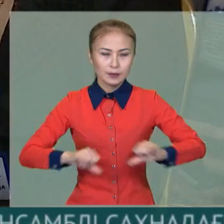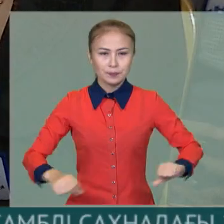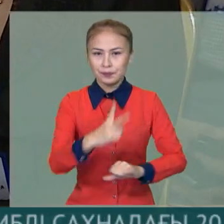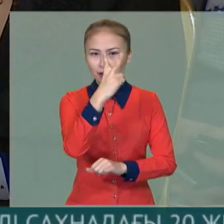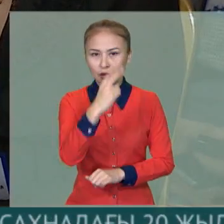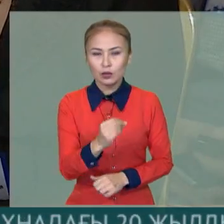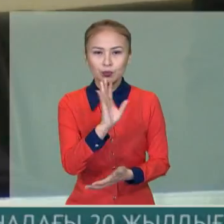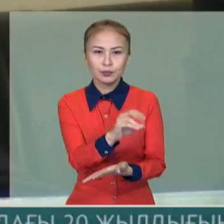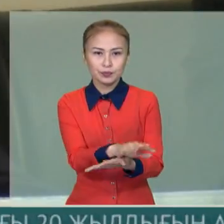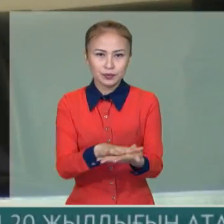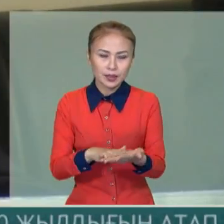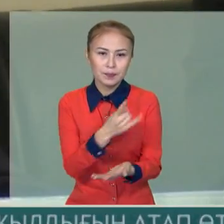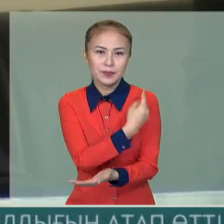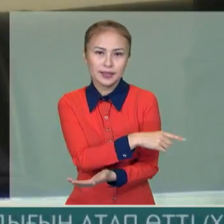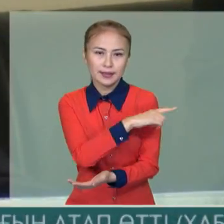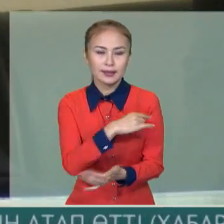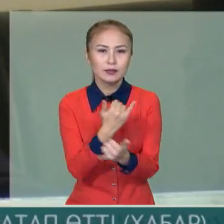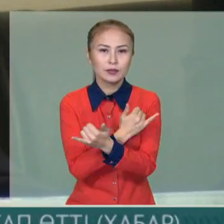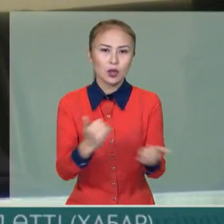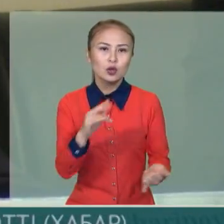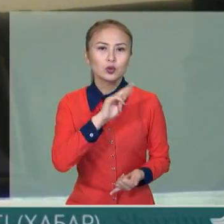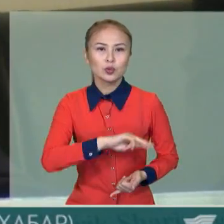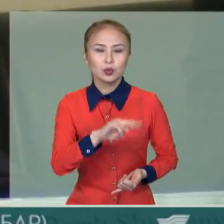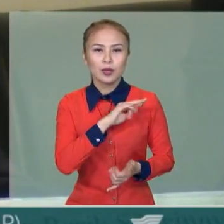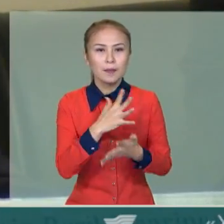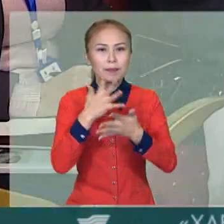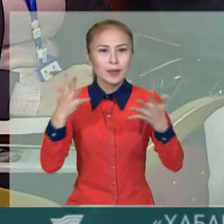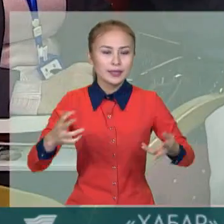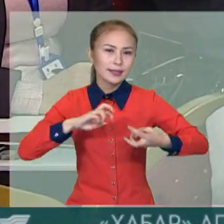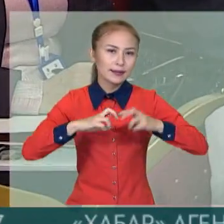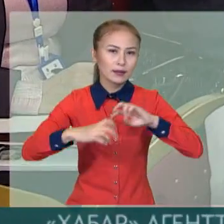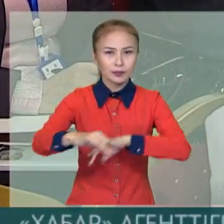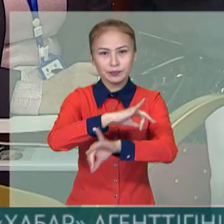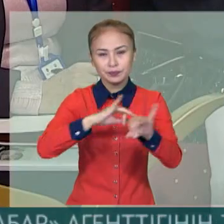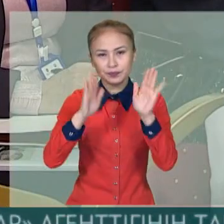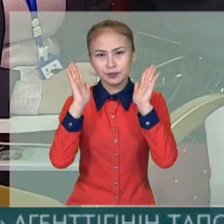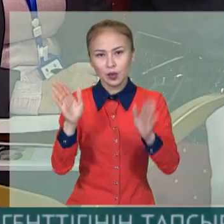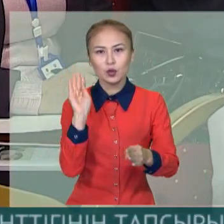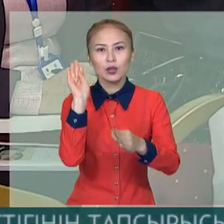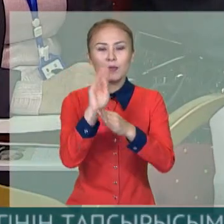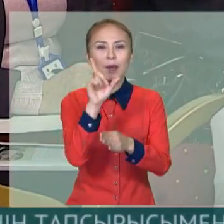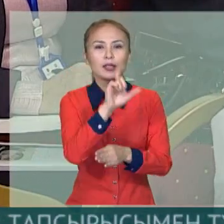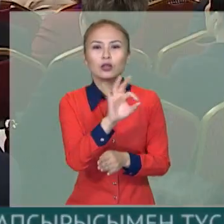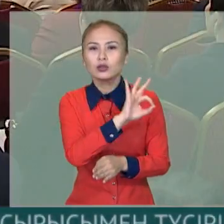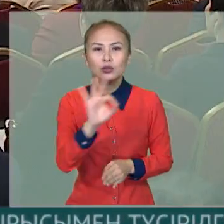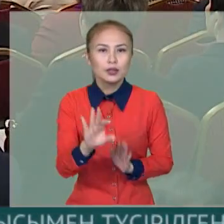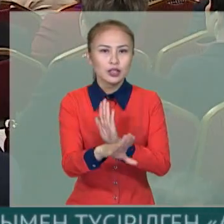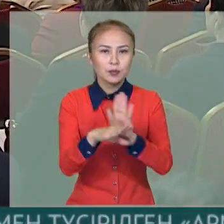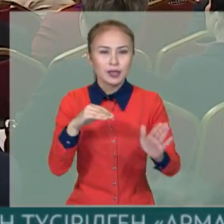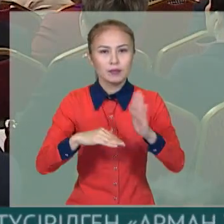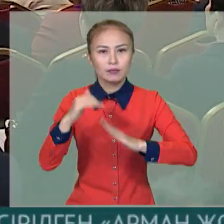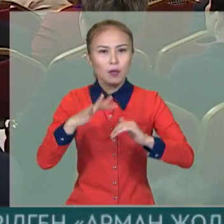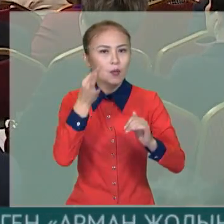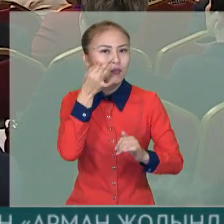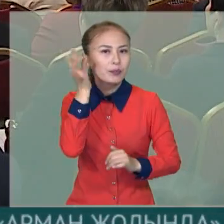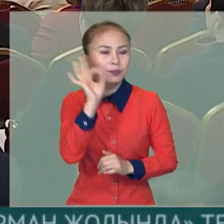күнге жалғасатын жиында медициналық қызмет көрсету барысында туындайтын мәселелер талқыға салынады. Сондай-ақ мамандар үздік